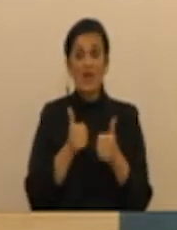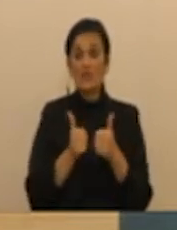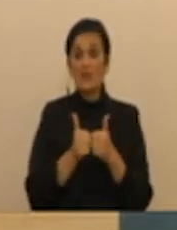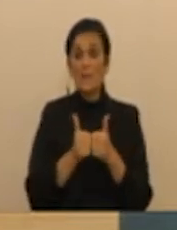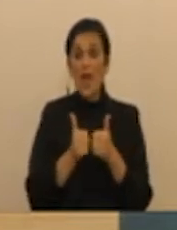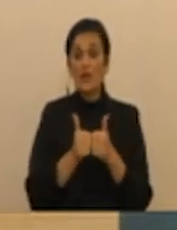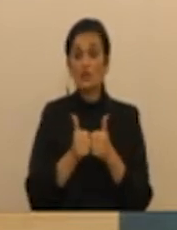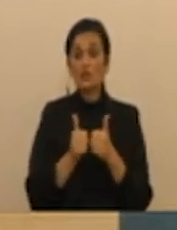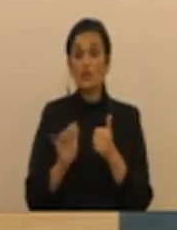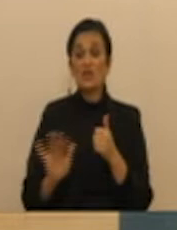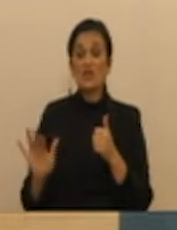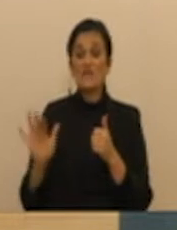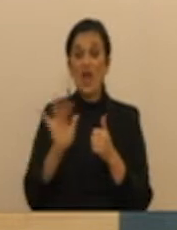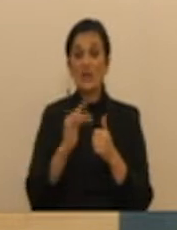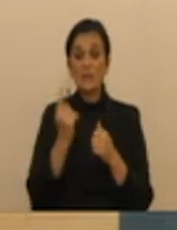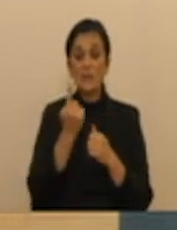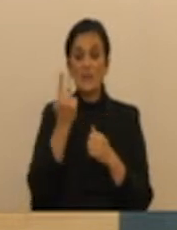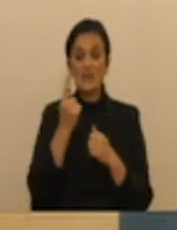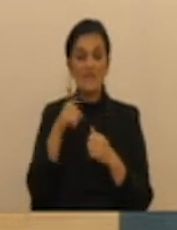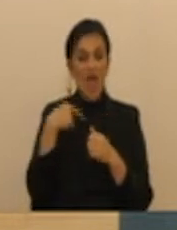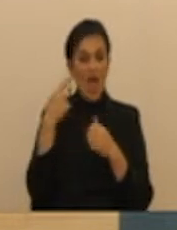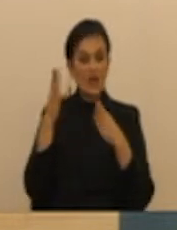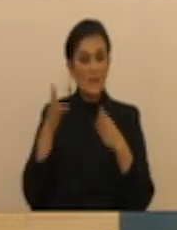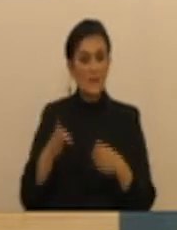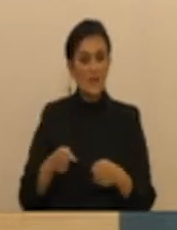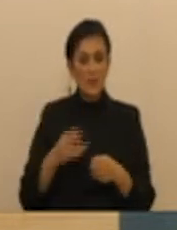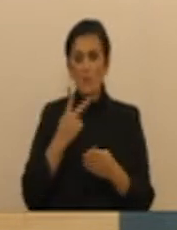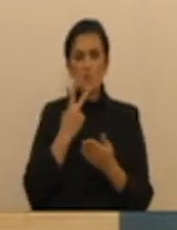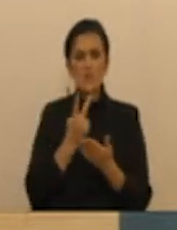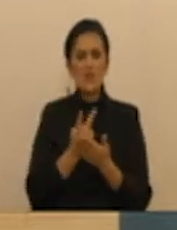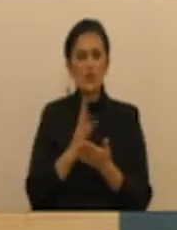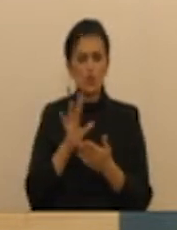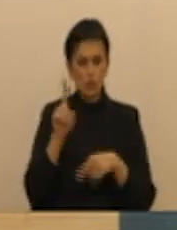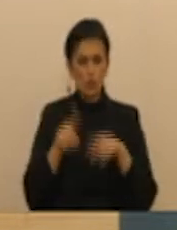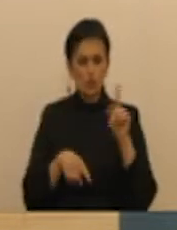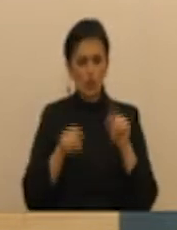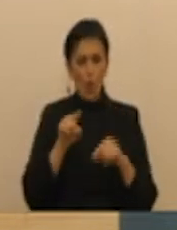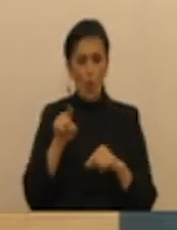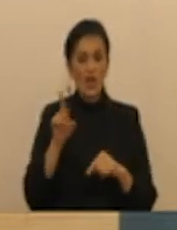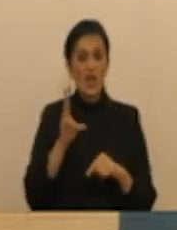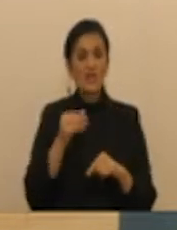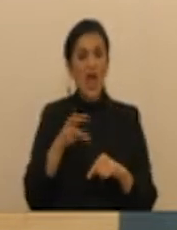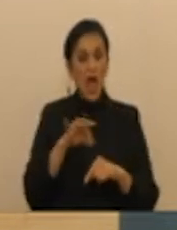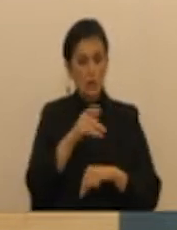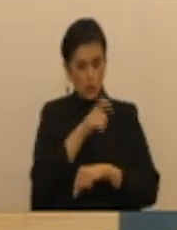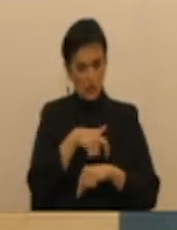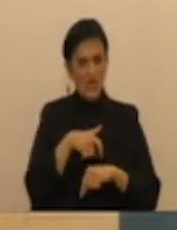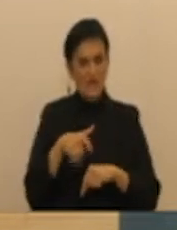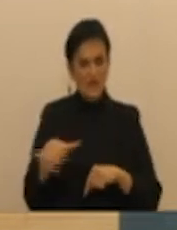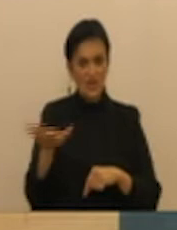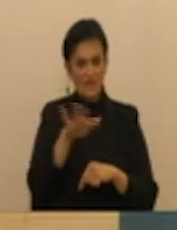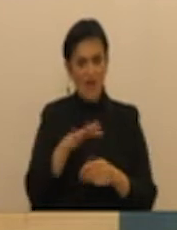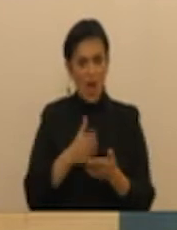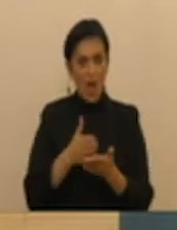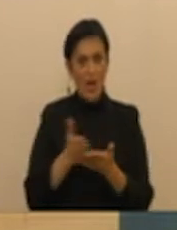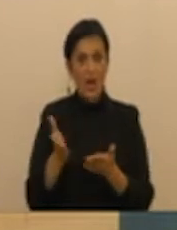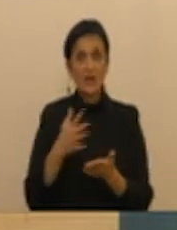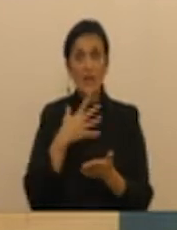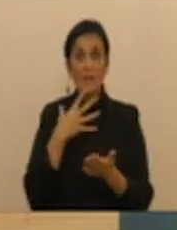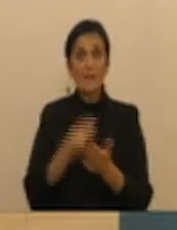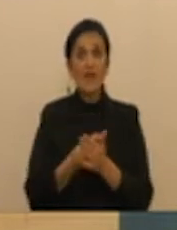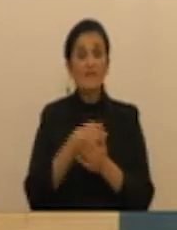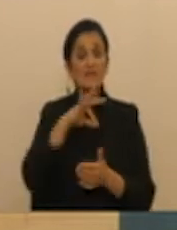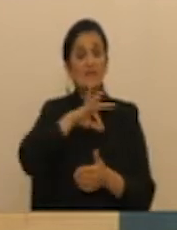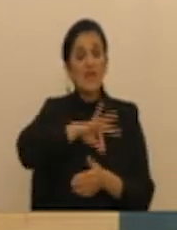ქვეყნის პირველი პირები მიუხედავად ისინა ზოგიერთი ნატოს წევრი ქვეყანაა თავიანთ